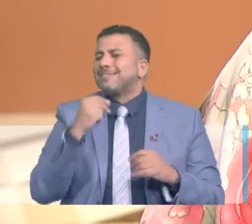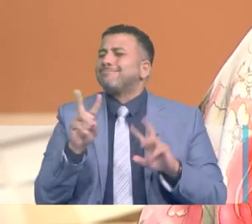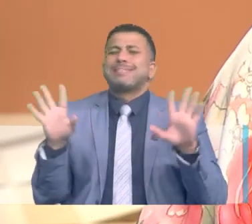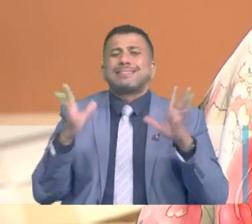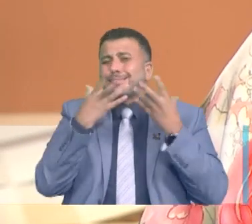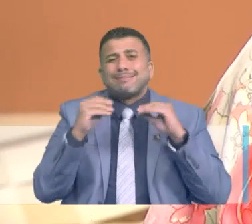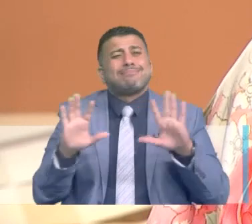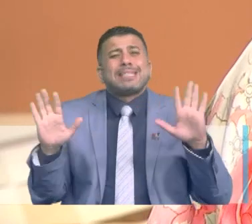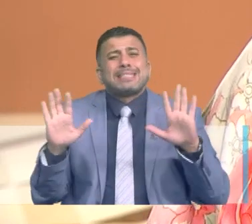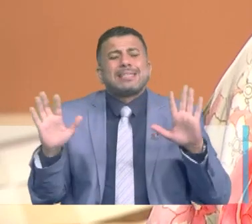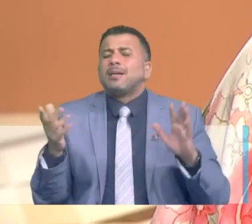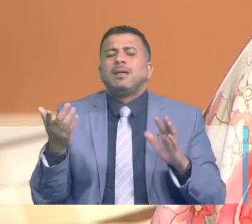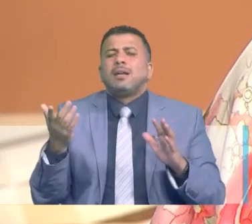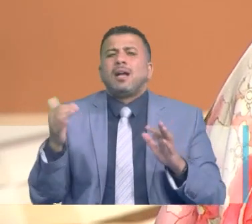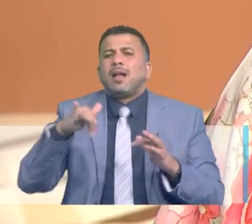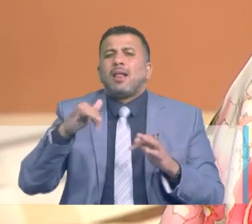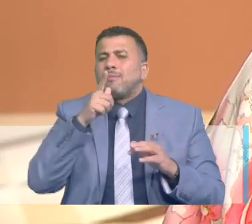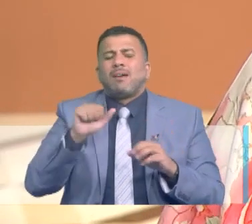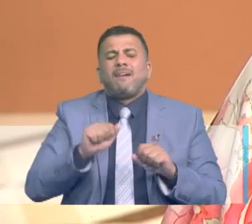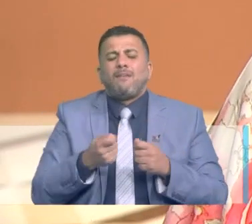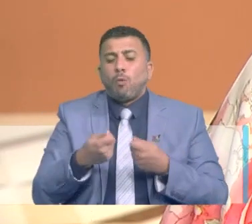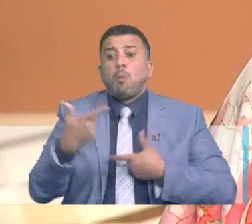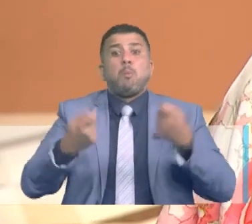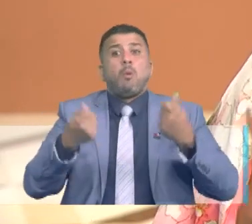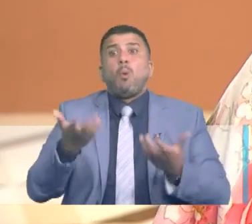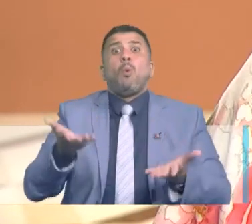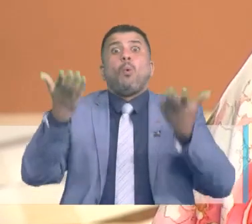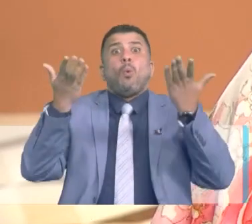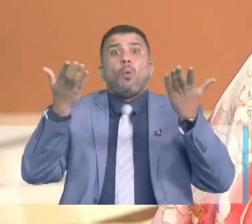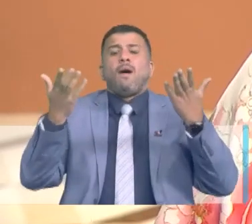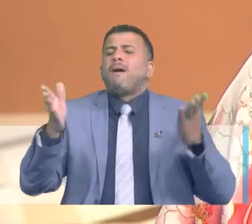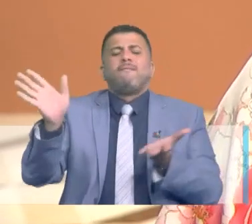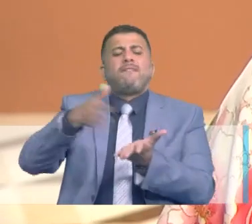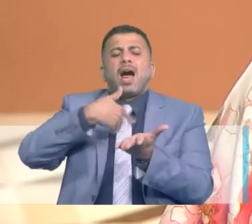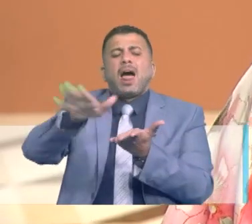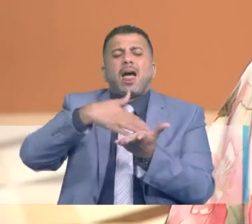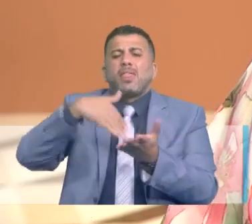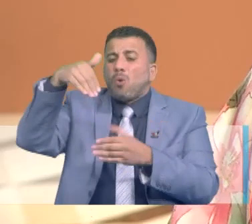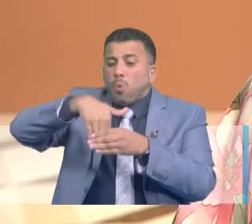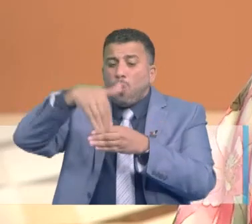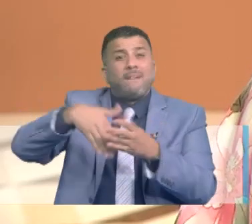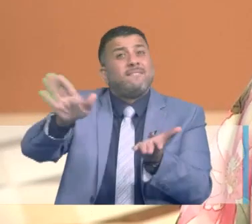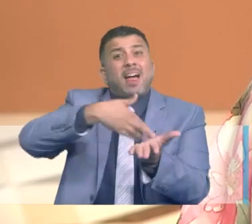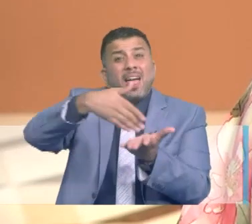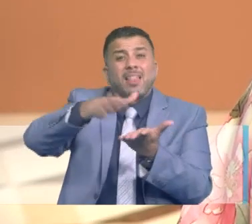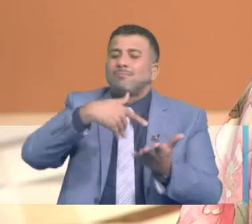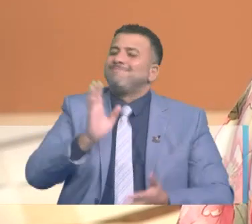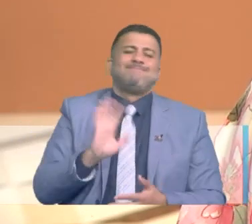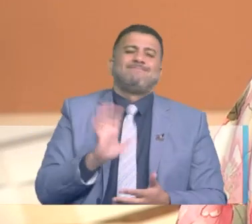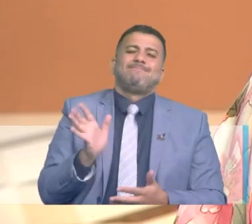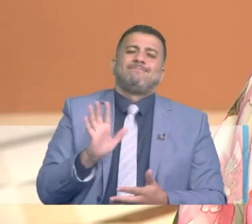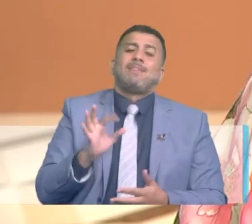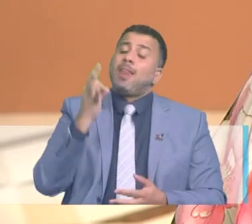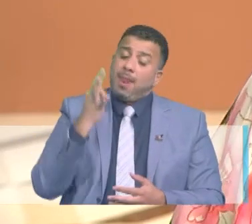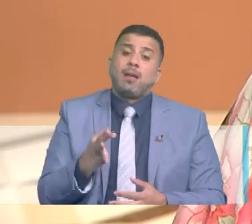والشكليات، وعالم مليء في الثراء الفاحش بدون معرفة، عالم فارغ مفرغ من الداخل. بالتالي لابد أن